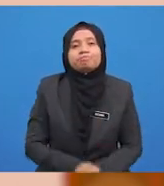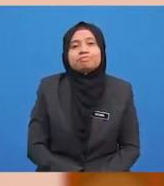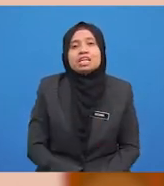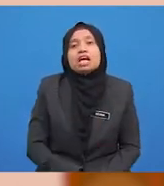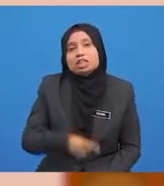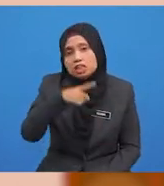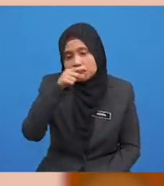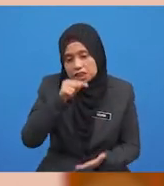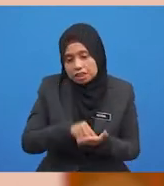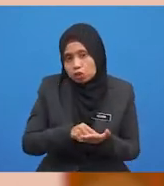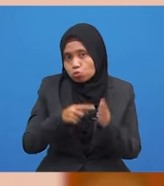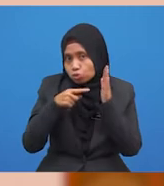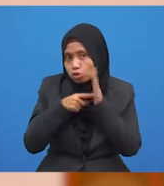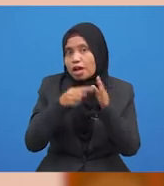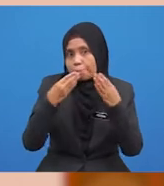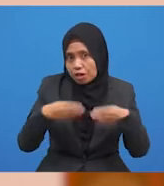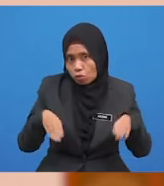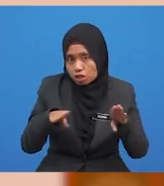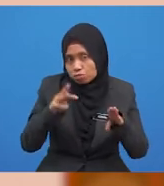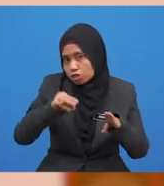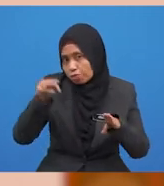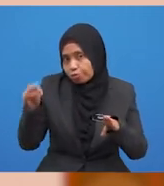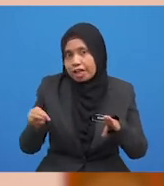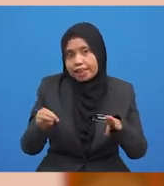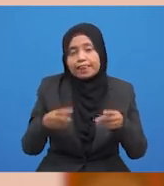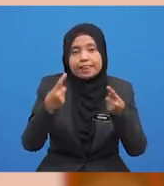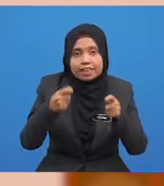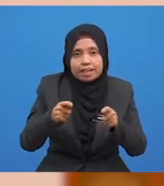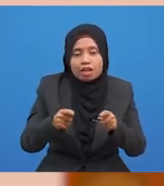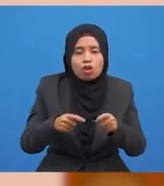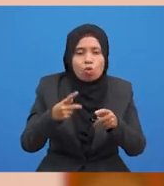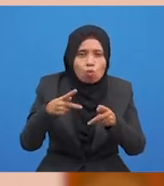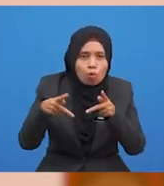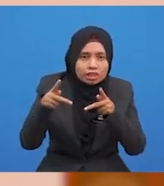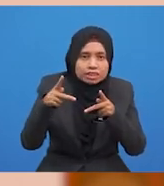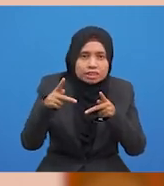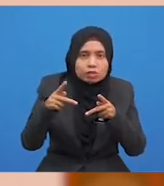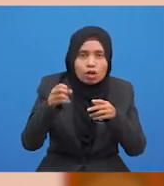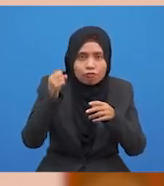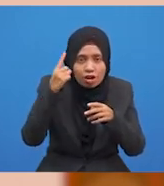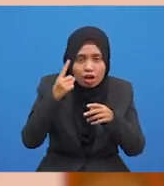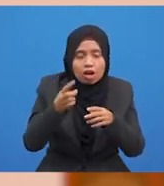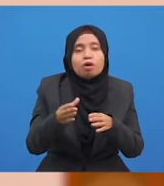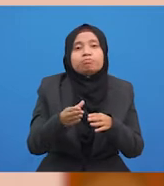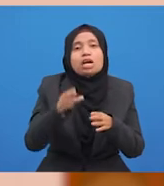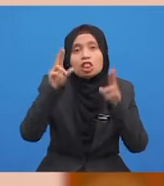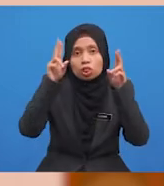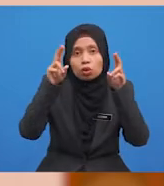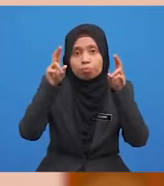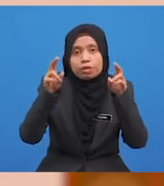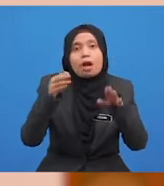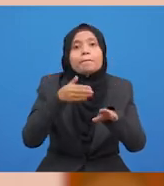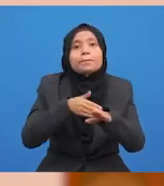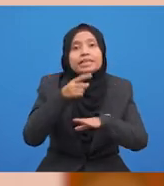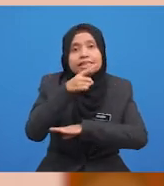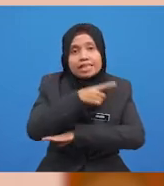Hal ini dapat menunjukkan bahawa murid-murid telah menguasai subtopik pembelajaran